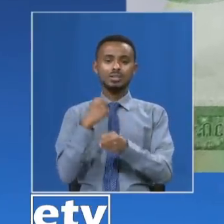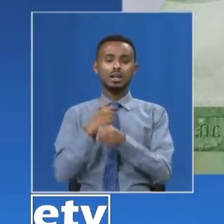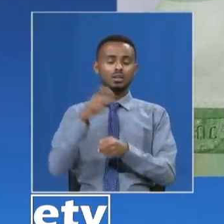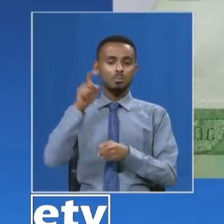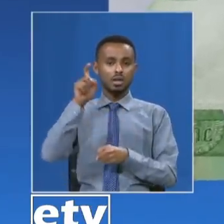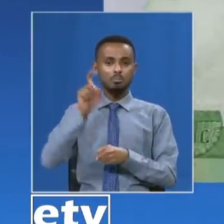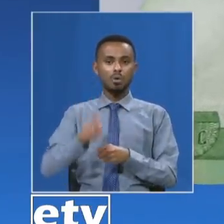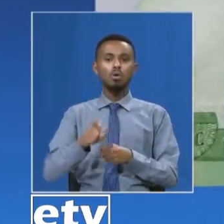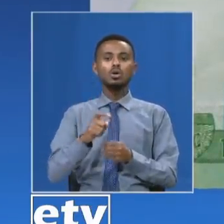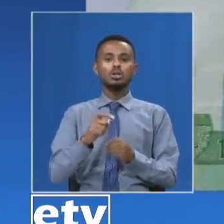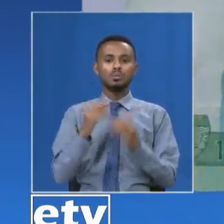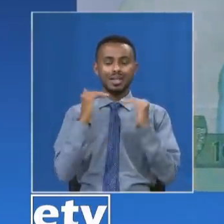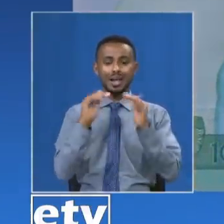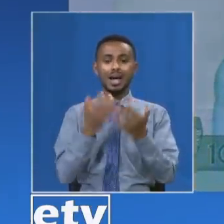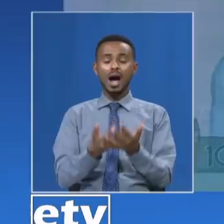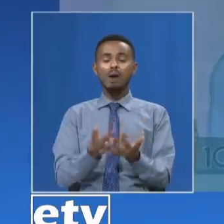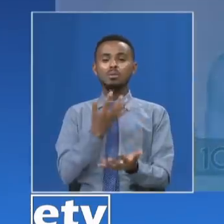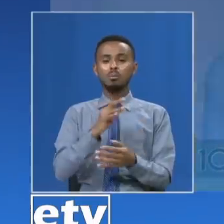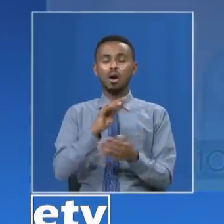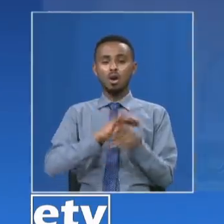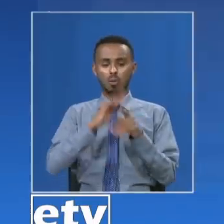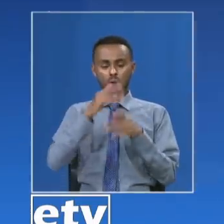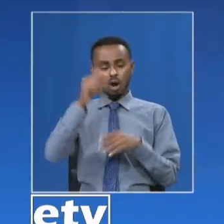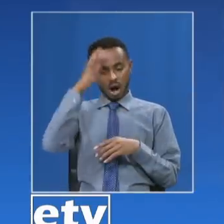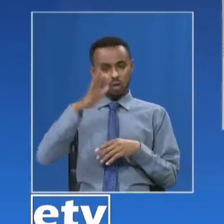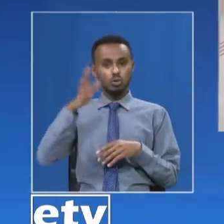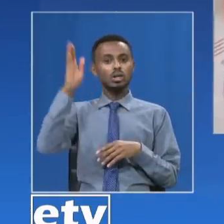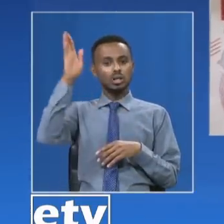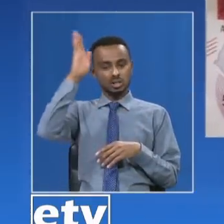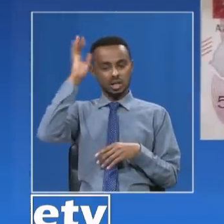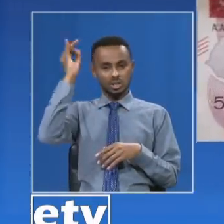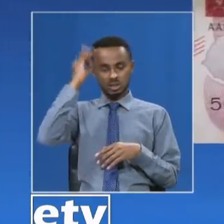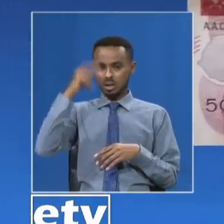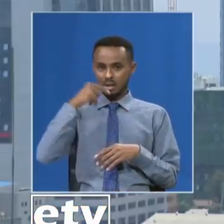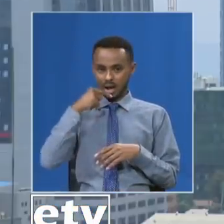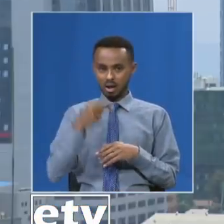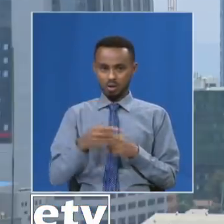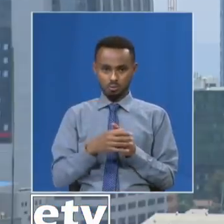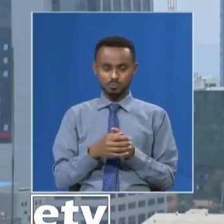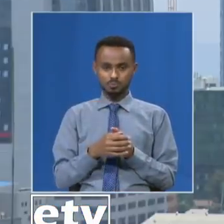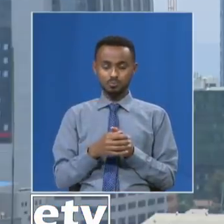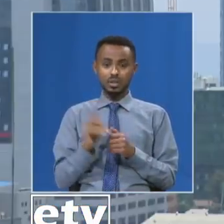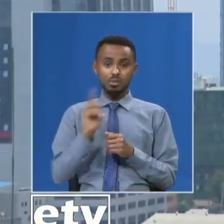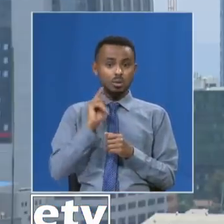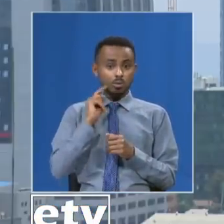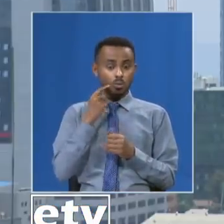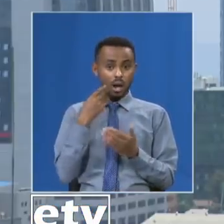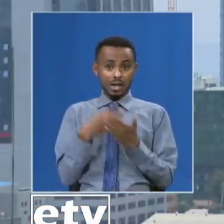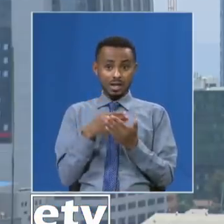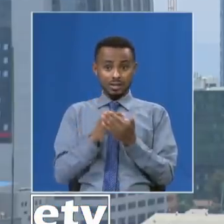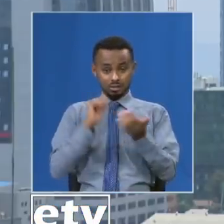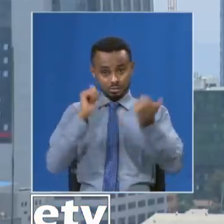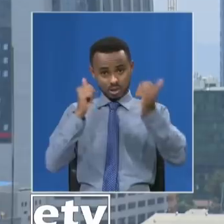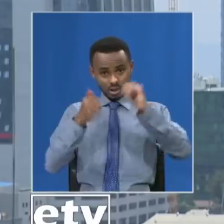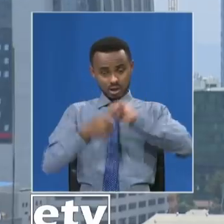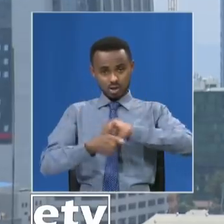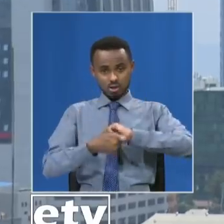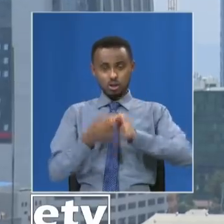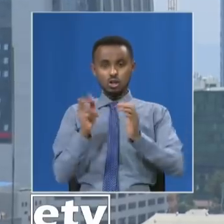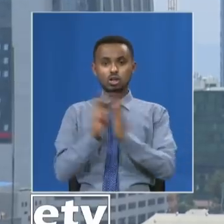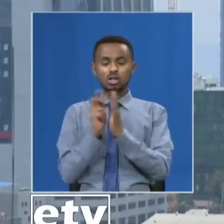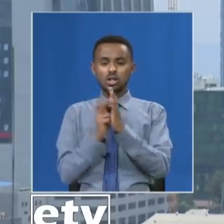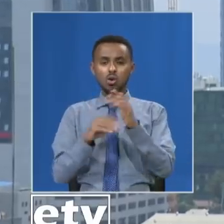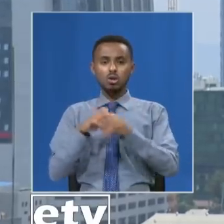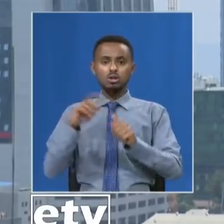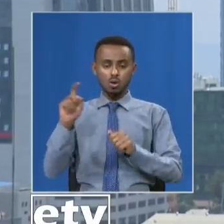መስራት እንደሚኖርበትም የምጣኔ ሀብት ባለሙያው አቶ ግዲሳለች ይሳይመክራሉ። ምንም እንኳን ገንዘብ መቀየር ህገ ወጥ